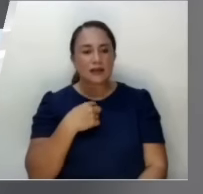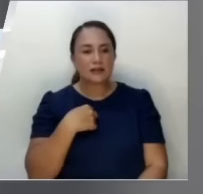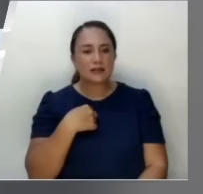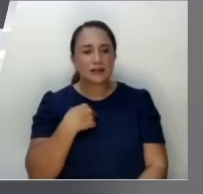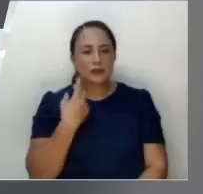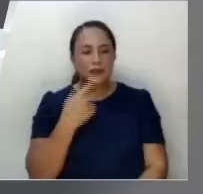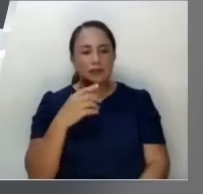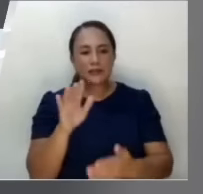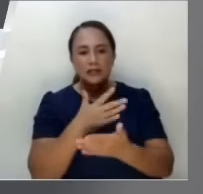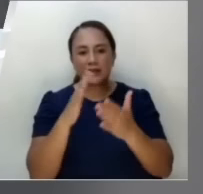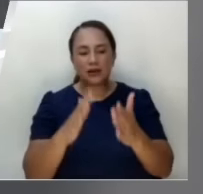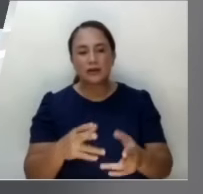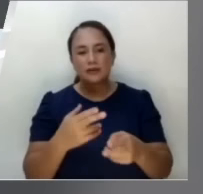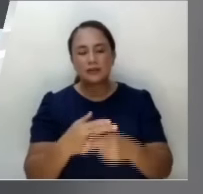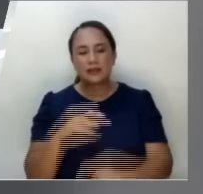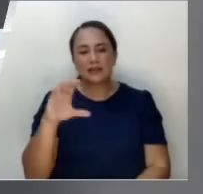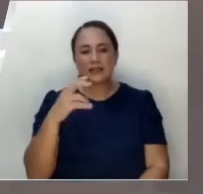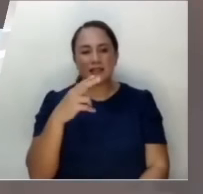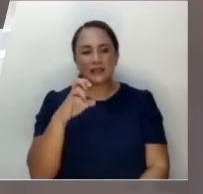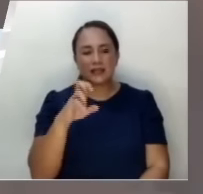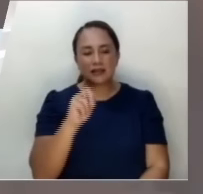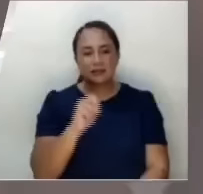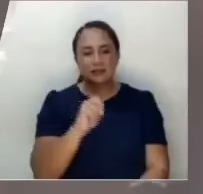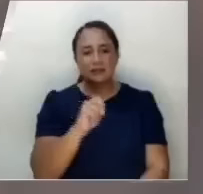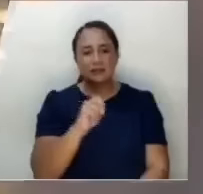and actor Cha Eun-woo.